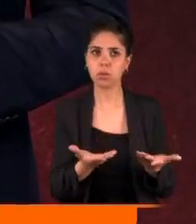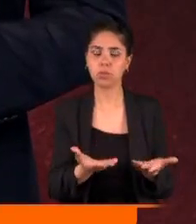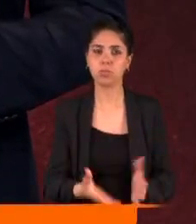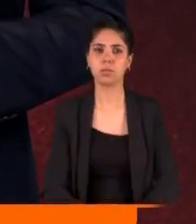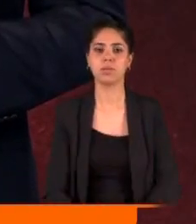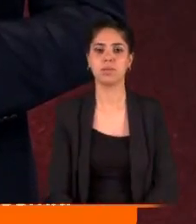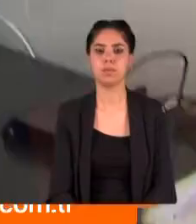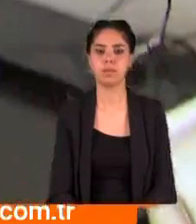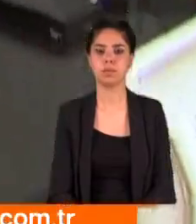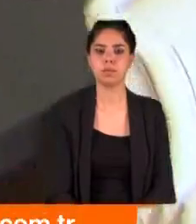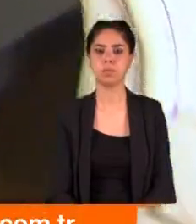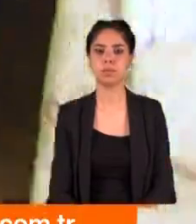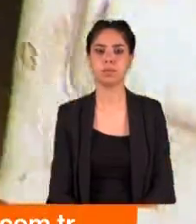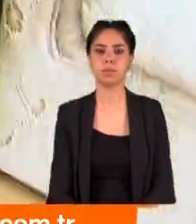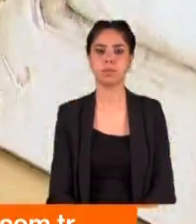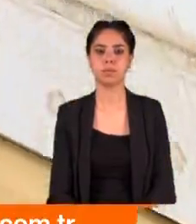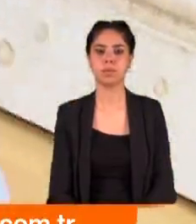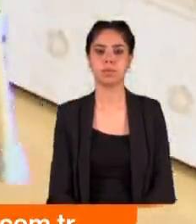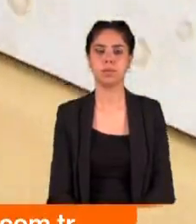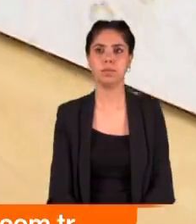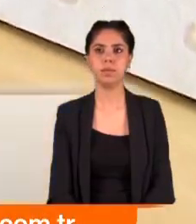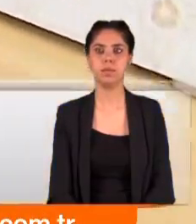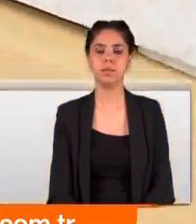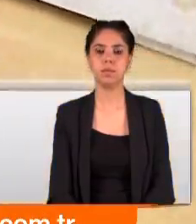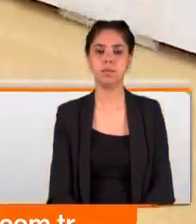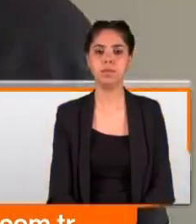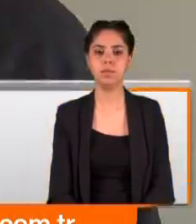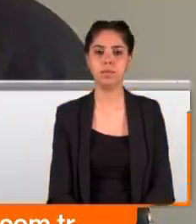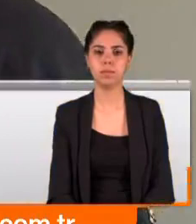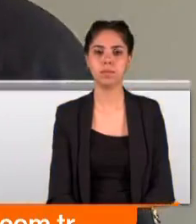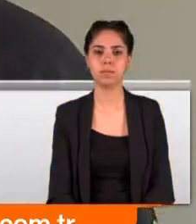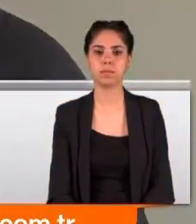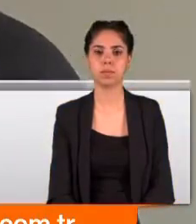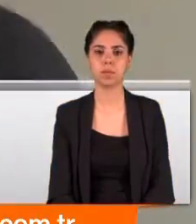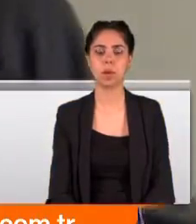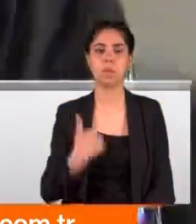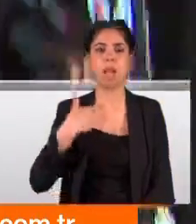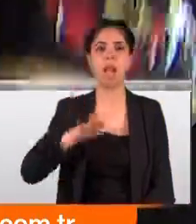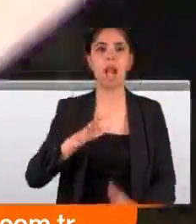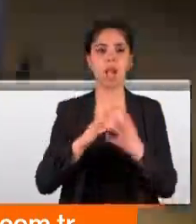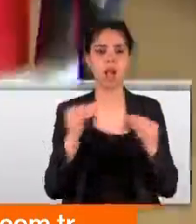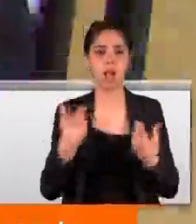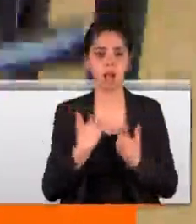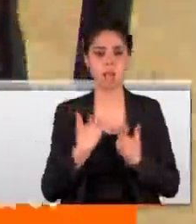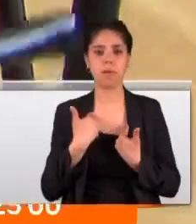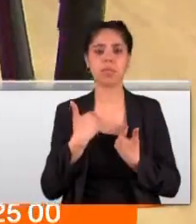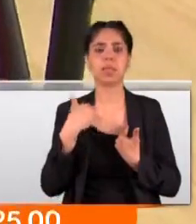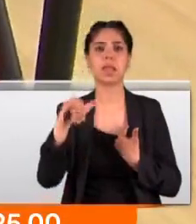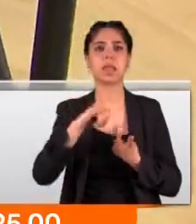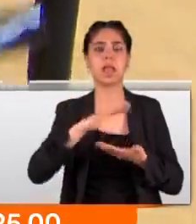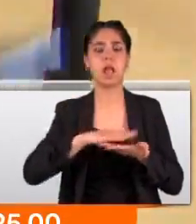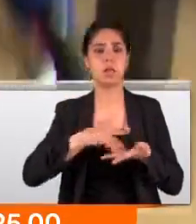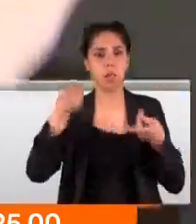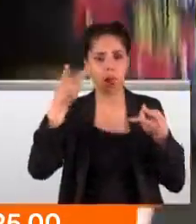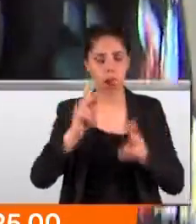bırak Oy oy oy bu olay sonucu Ben bacağımı kaybettim en yakın arkadaşımı